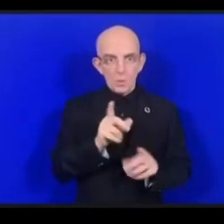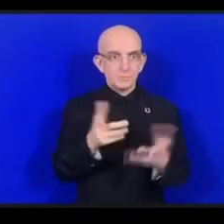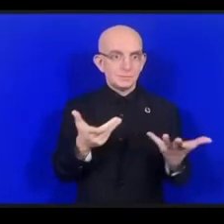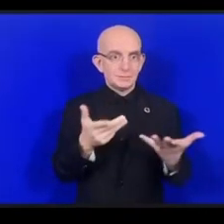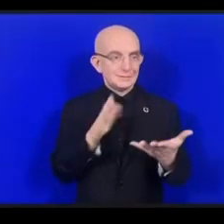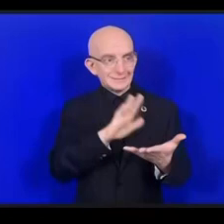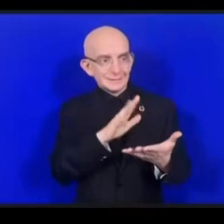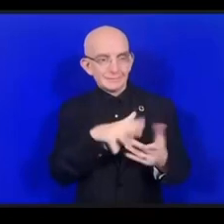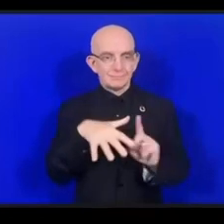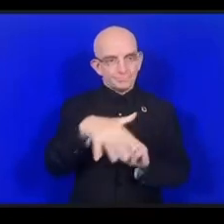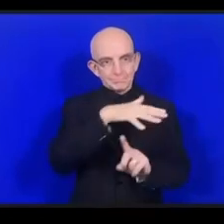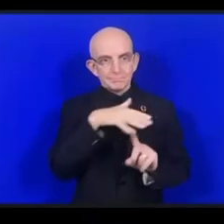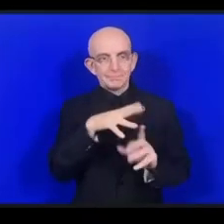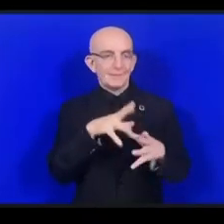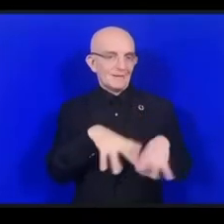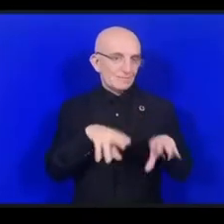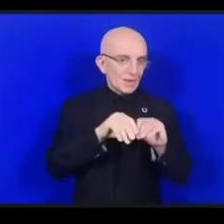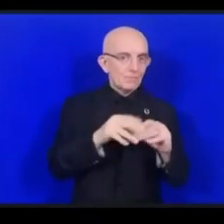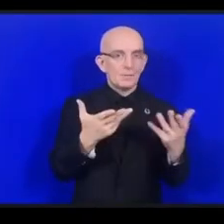同时也为社区做很多的工作。